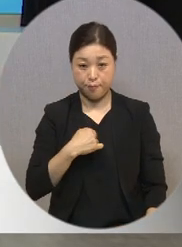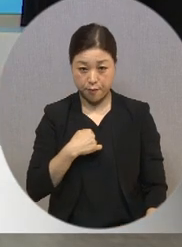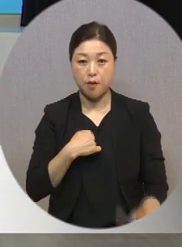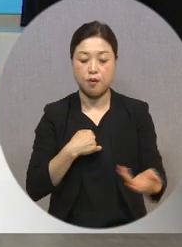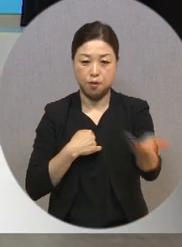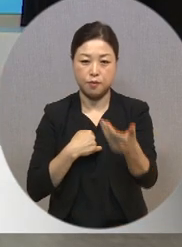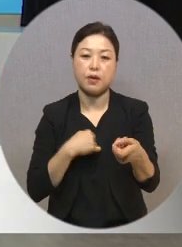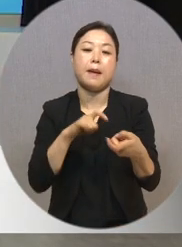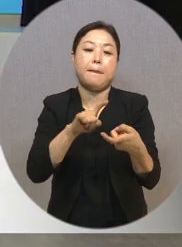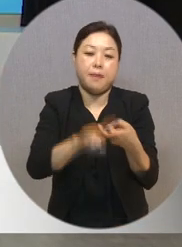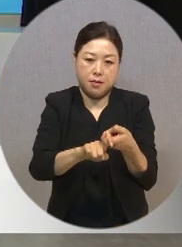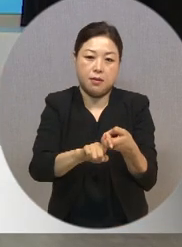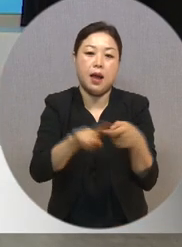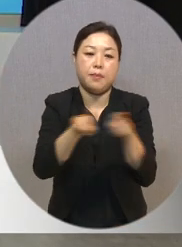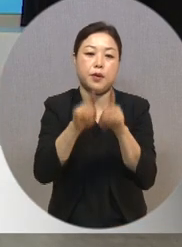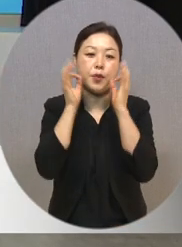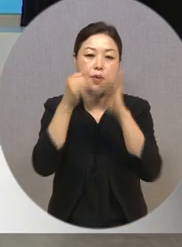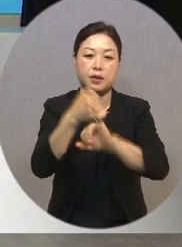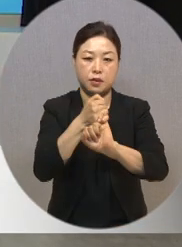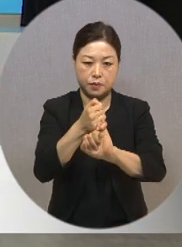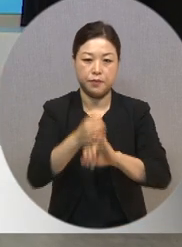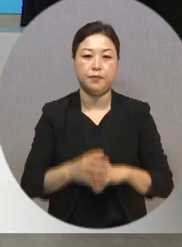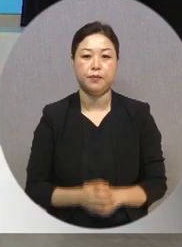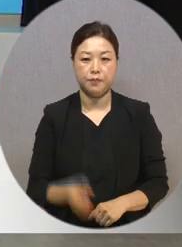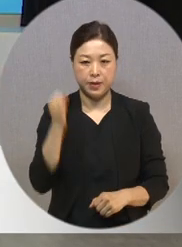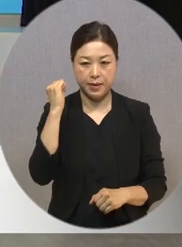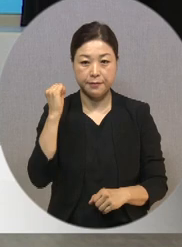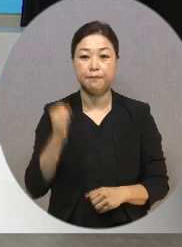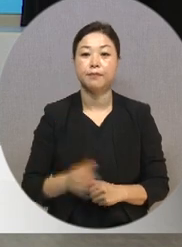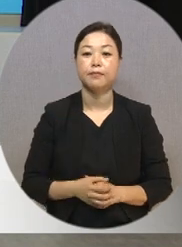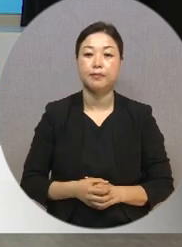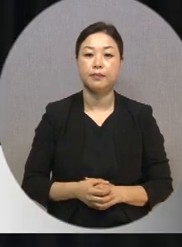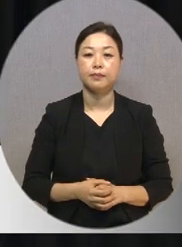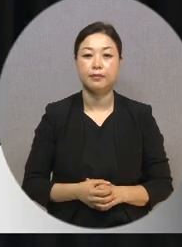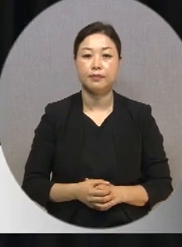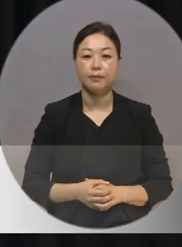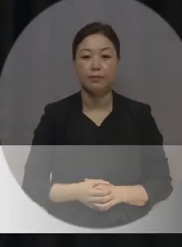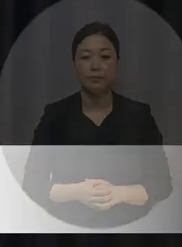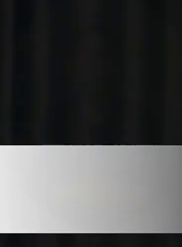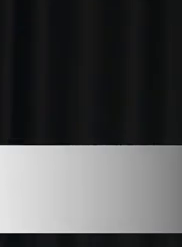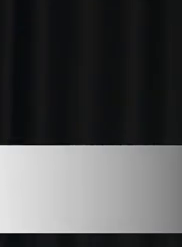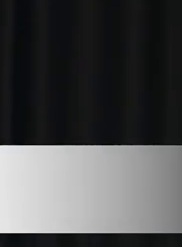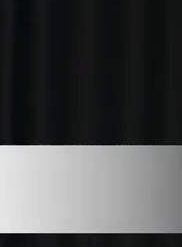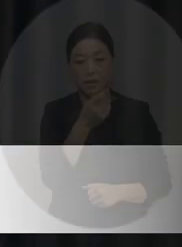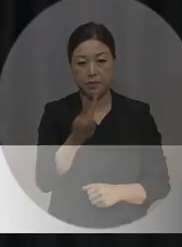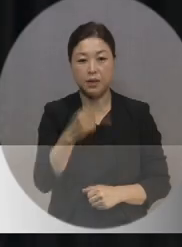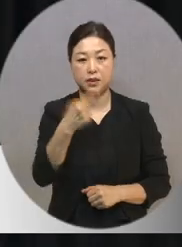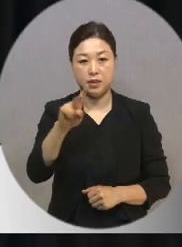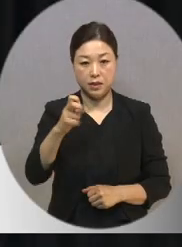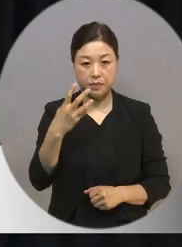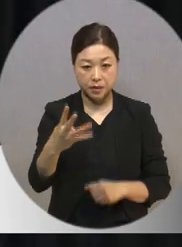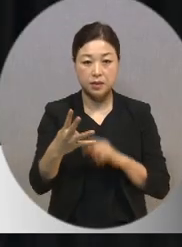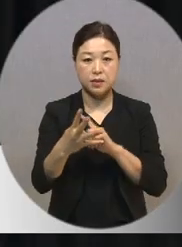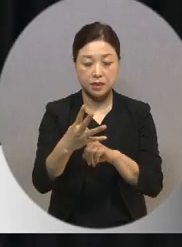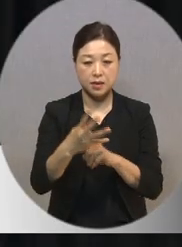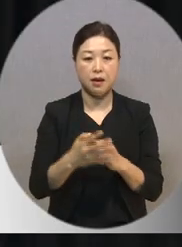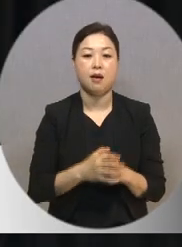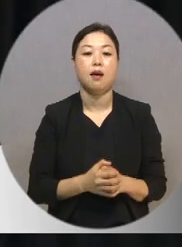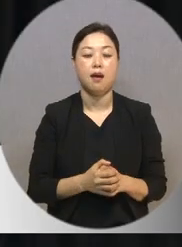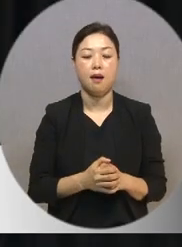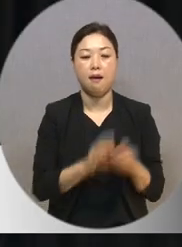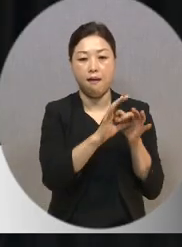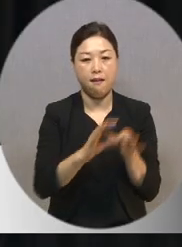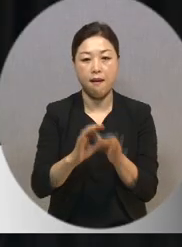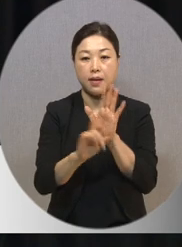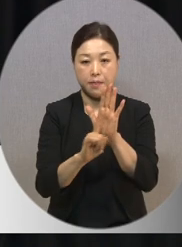여러분들 편에서 함께 노력하겠습니다. 파이팅입니다. 복지TV 2024 연중 캠페인